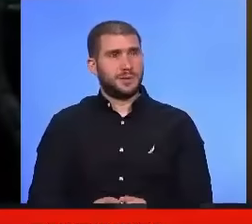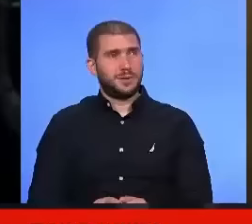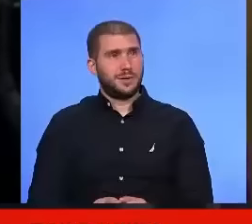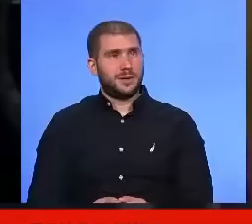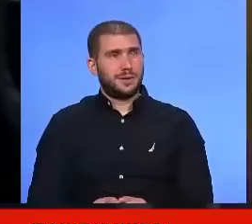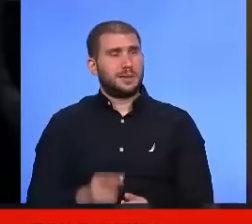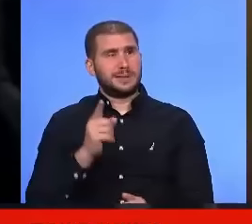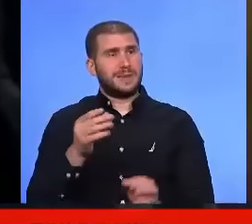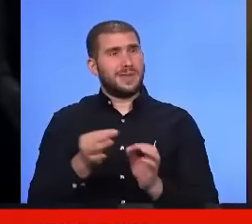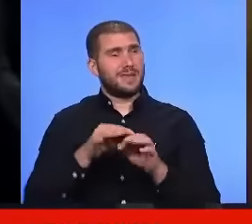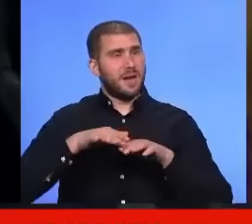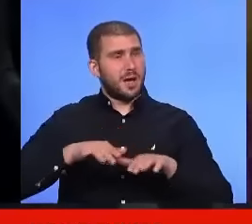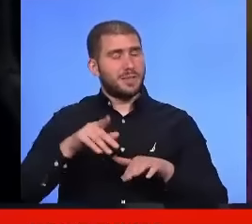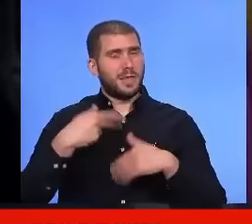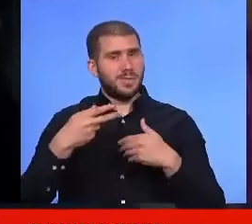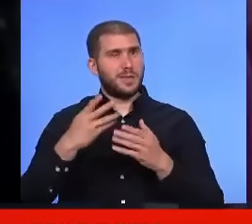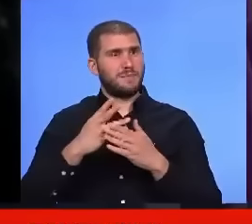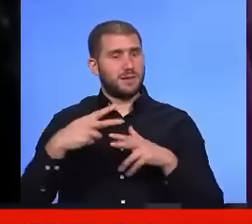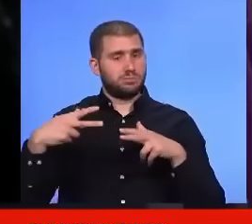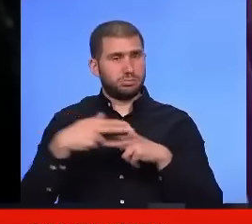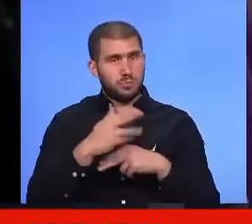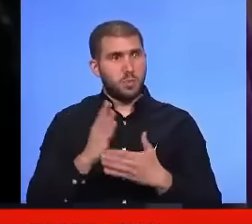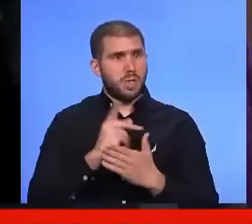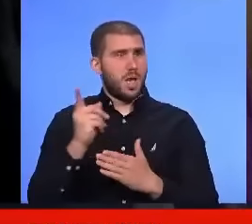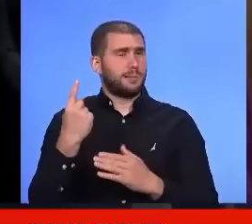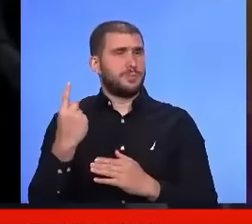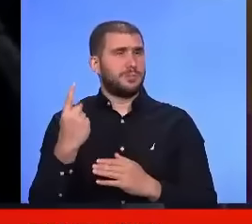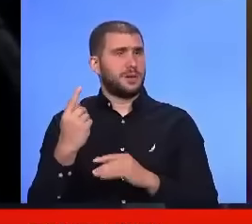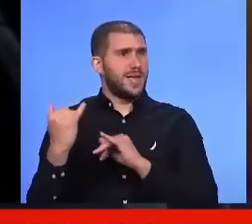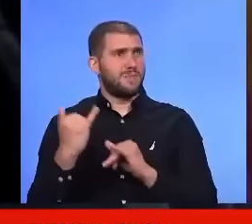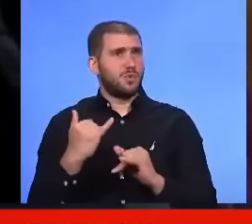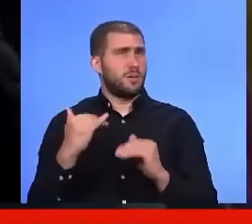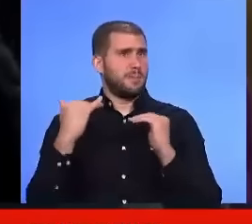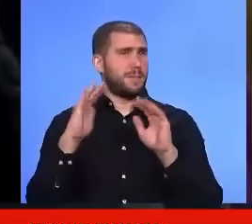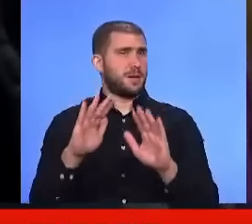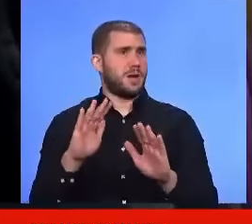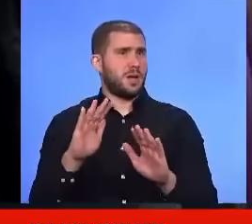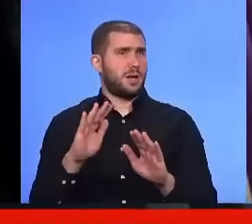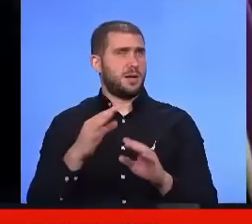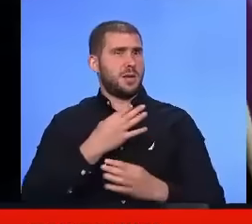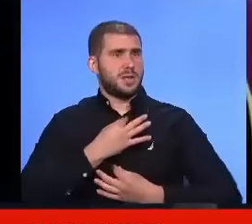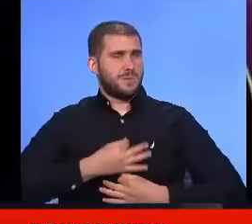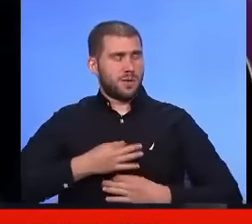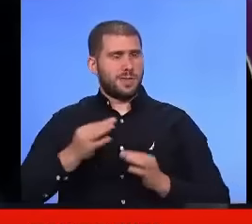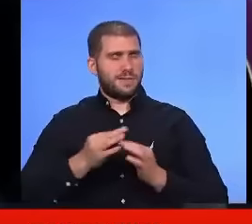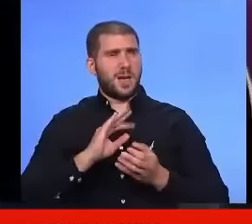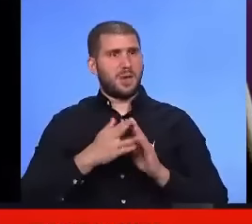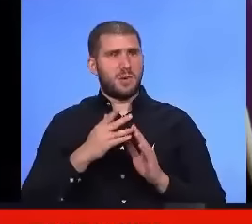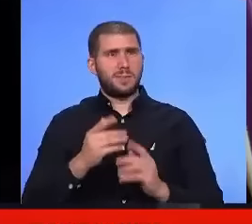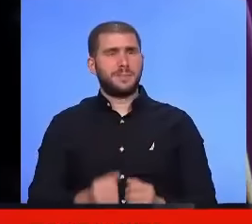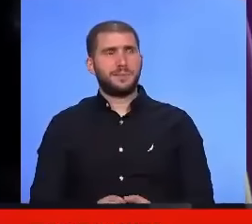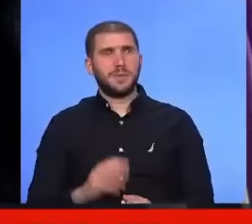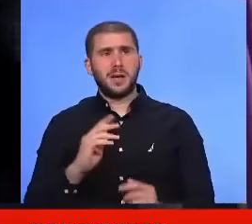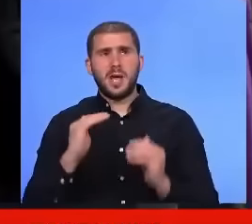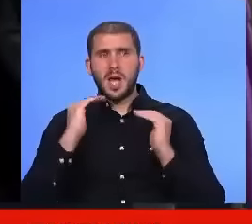זה נתפר שם, נתנו להם גזור, והם בעצם הביאו את זה ברמה הזאת, כפתורים, תפירה והכל.